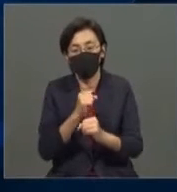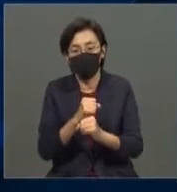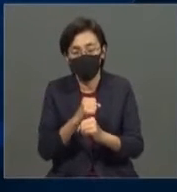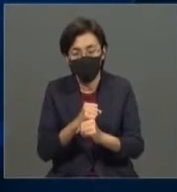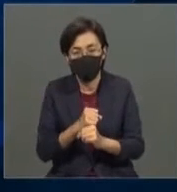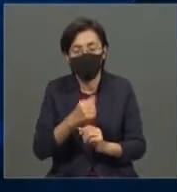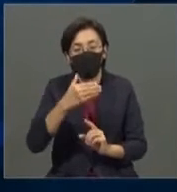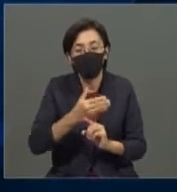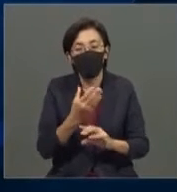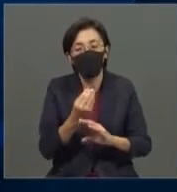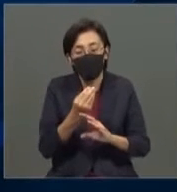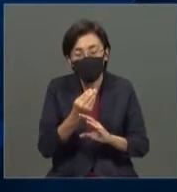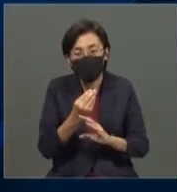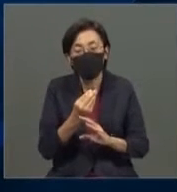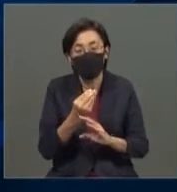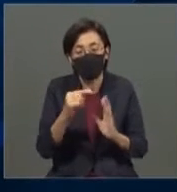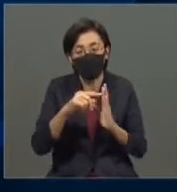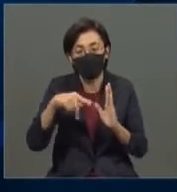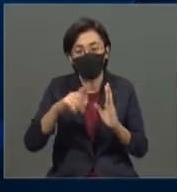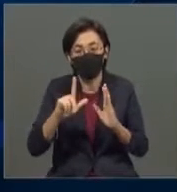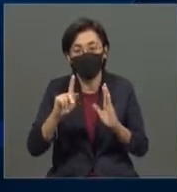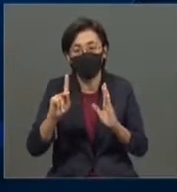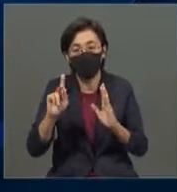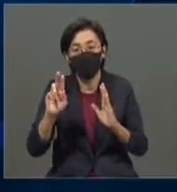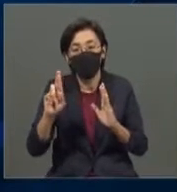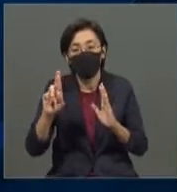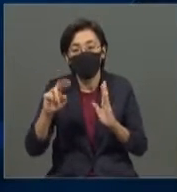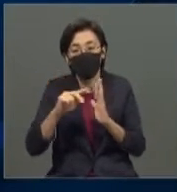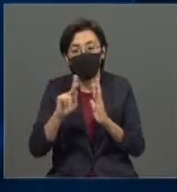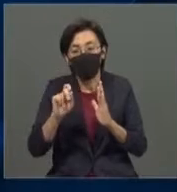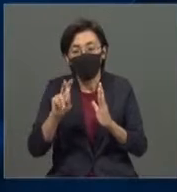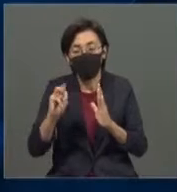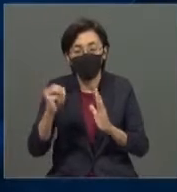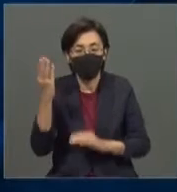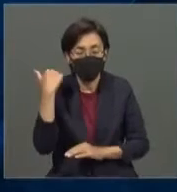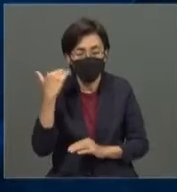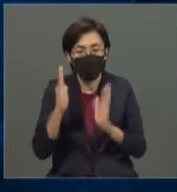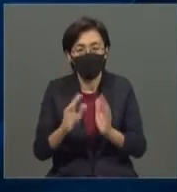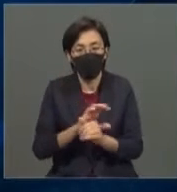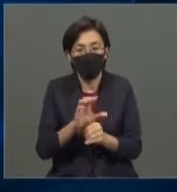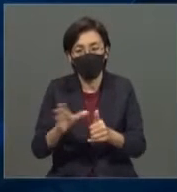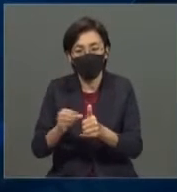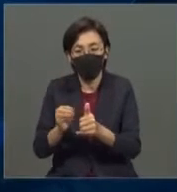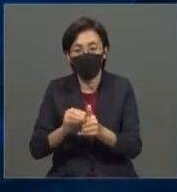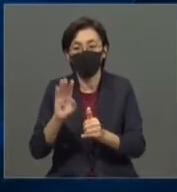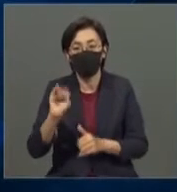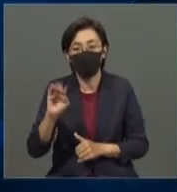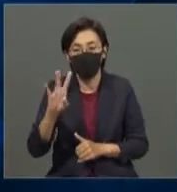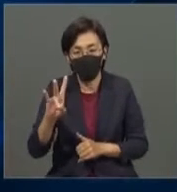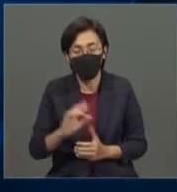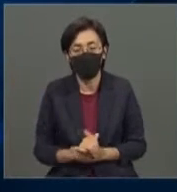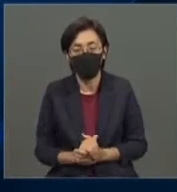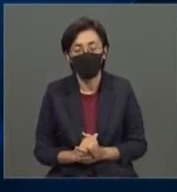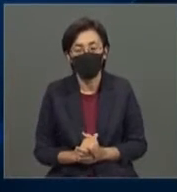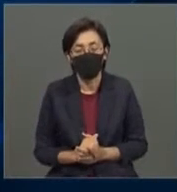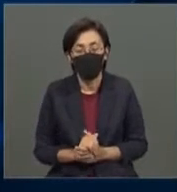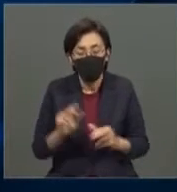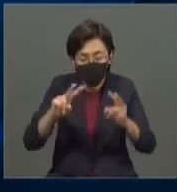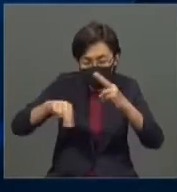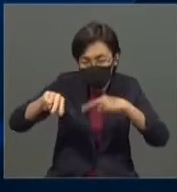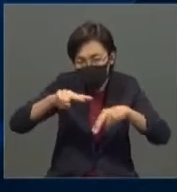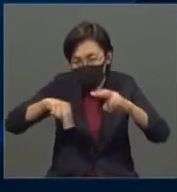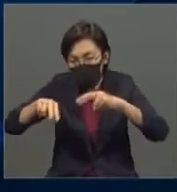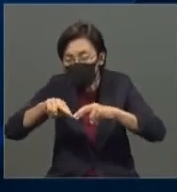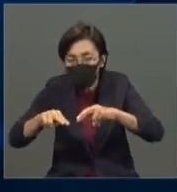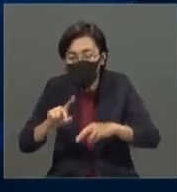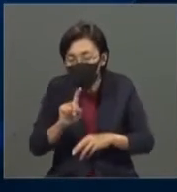รเกษมสายเก่านะครับก็พบ47รายนะครับจากการทำ Sentinel Surveillance